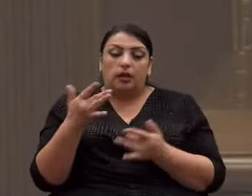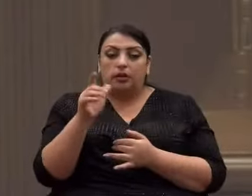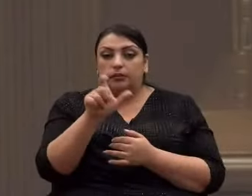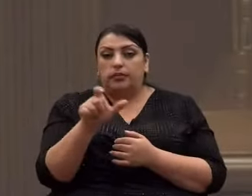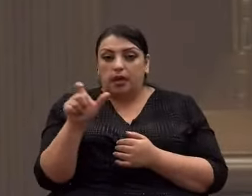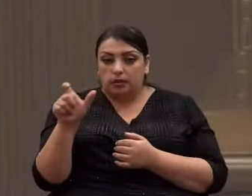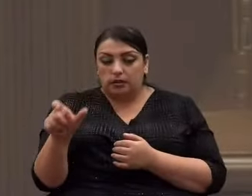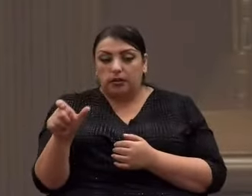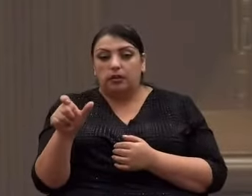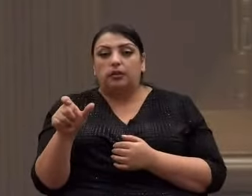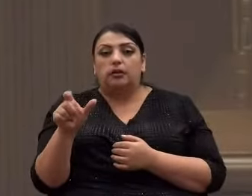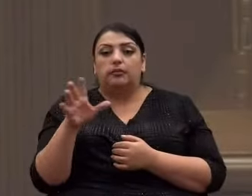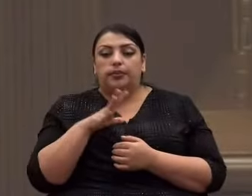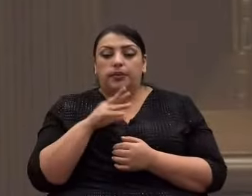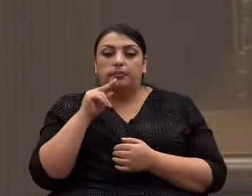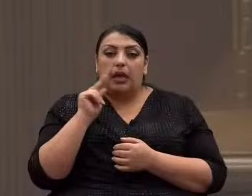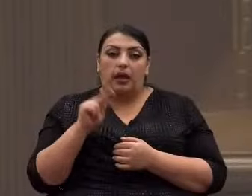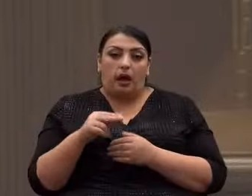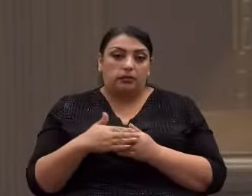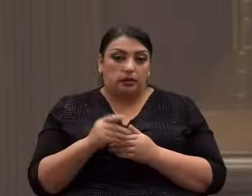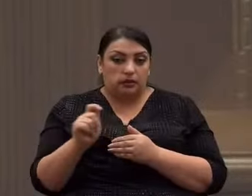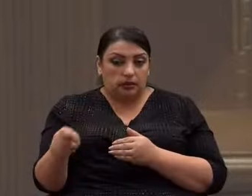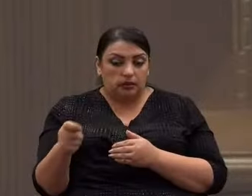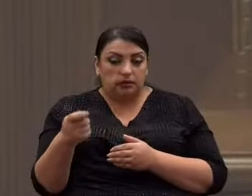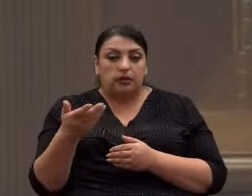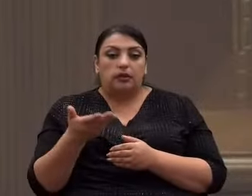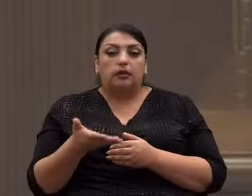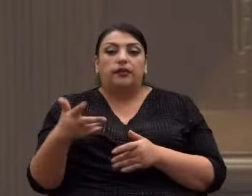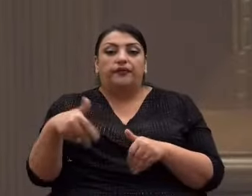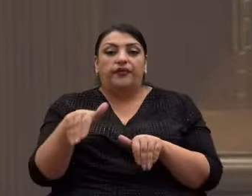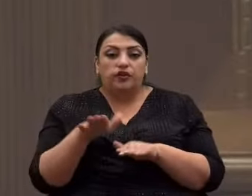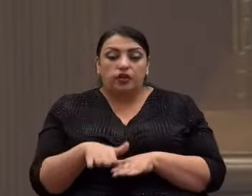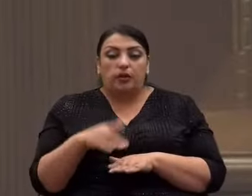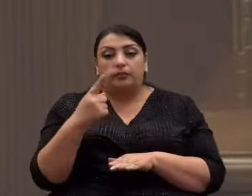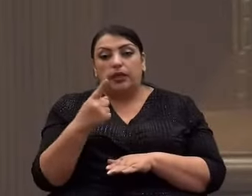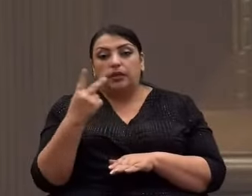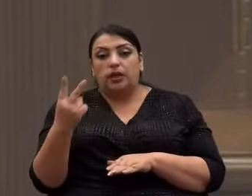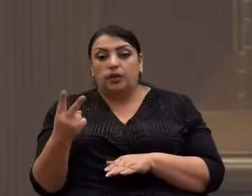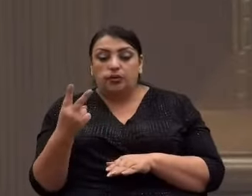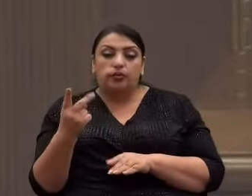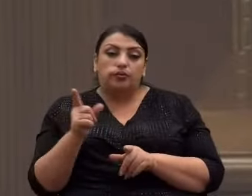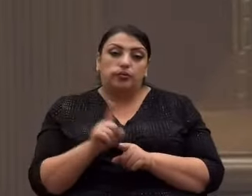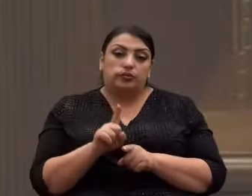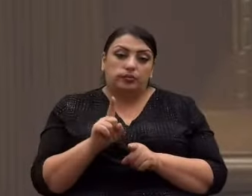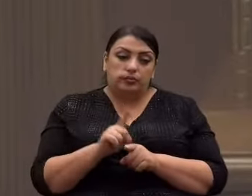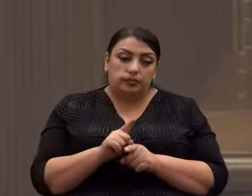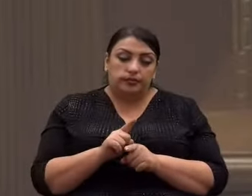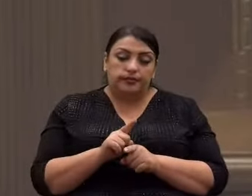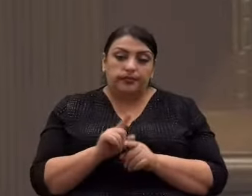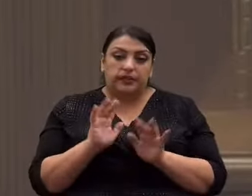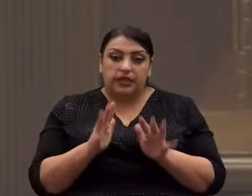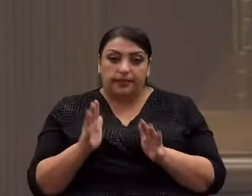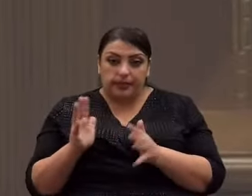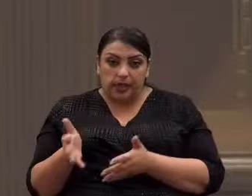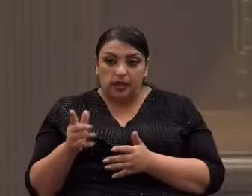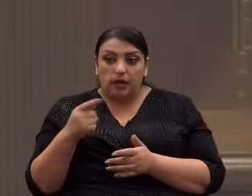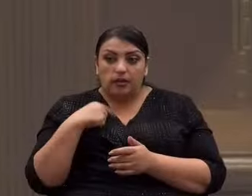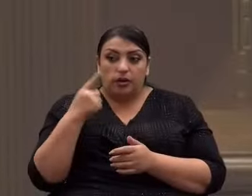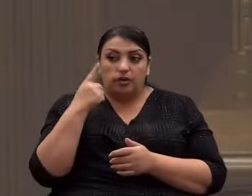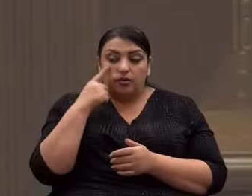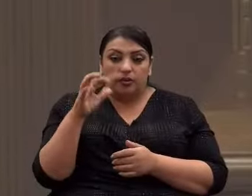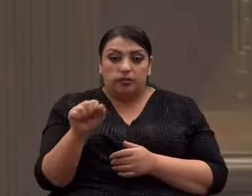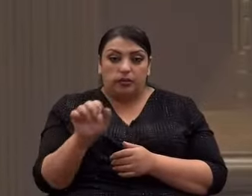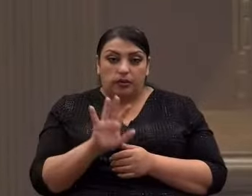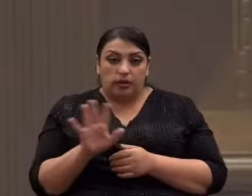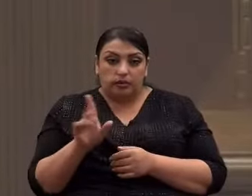վերաբերյալ արդարացման դատավճուրներ, եթե եղել են 1-2 եզակի դեպքերում, այսինքն չնկատել, որ